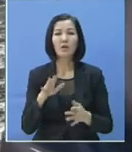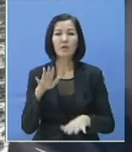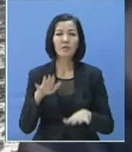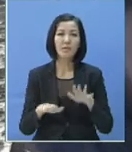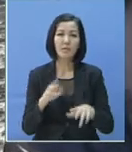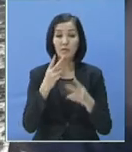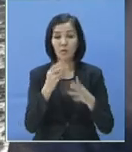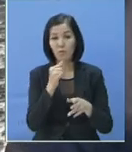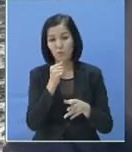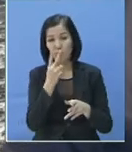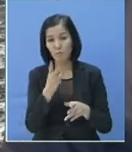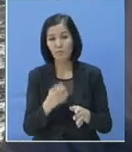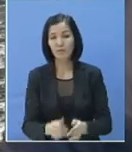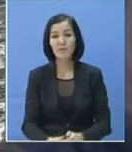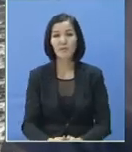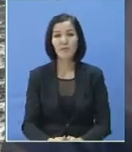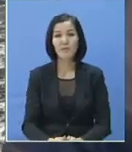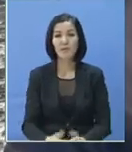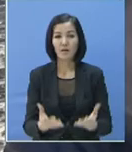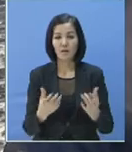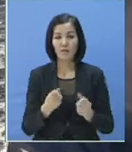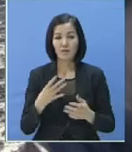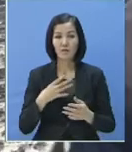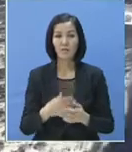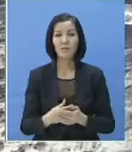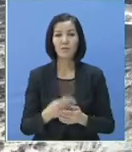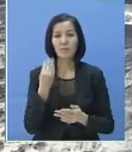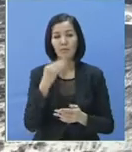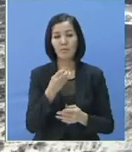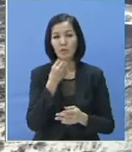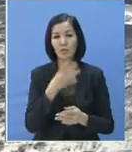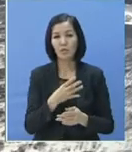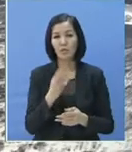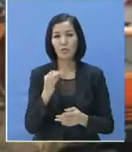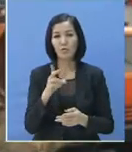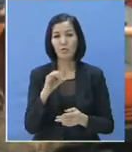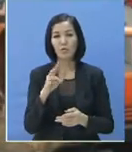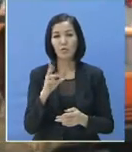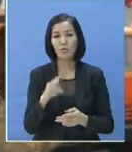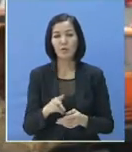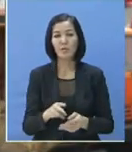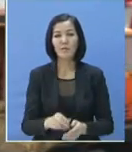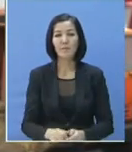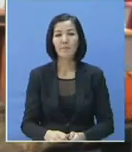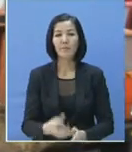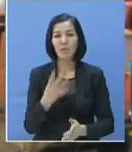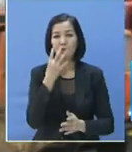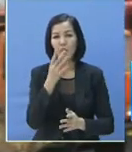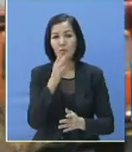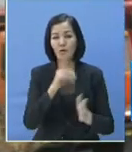өтеміз, көреміз қанша тонна шығатынын. Алып отырмыз. Сапасы жақсы көмір Шұбаркөл. Жылыту маусы басталғанға